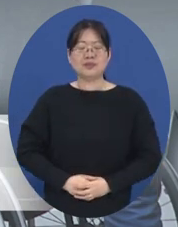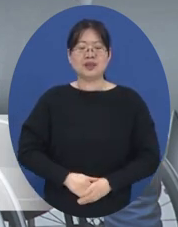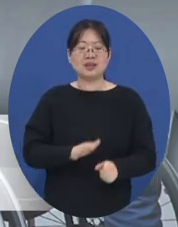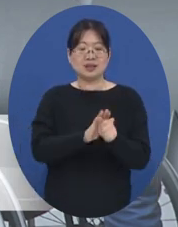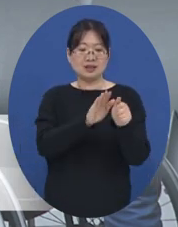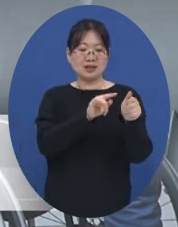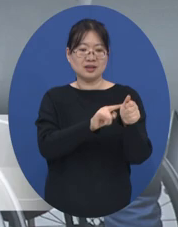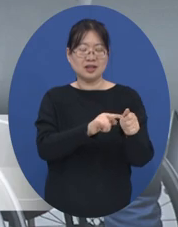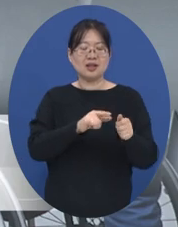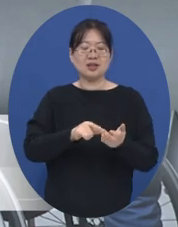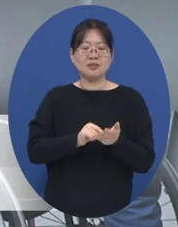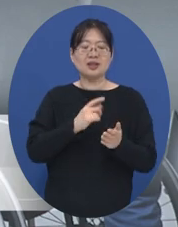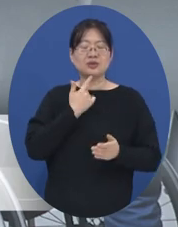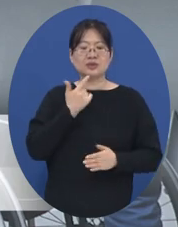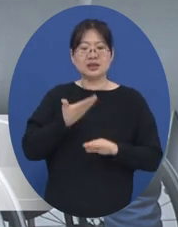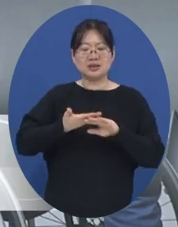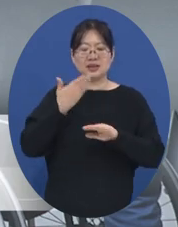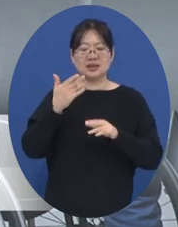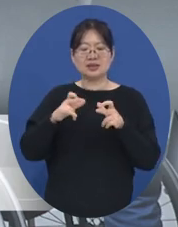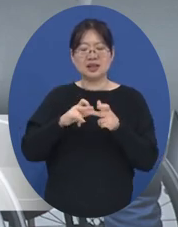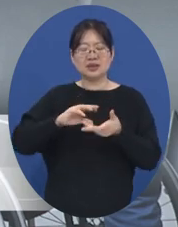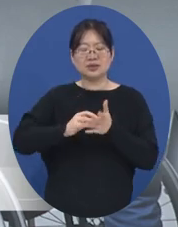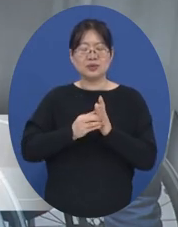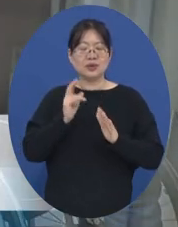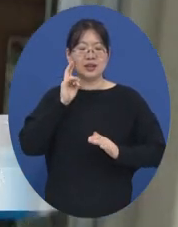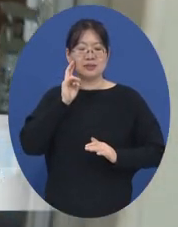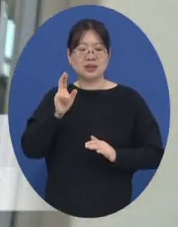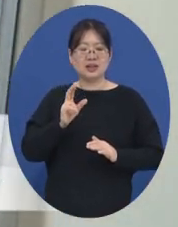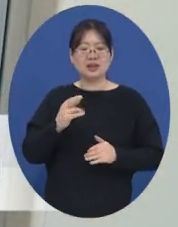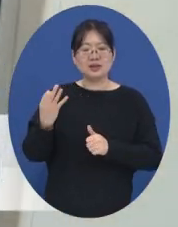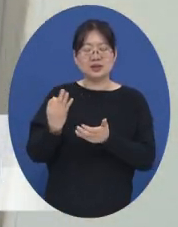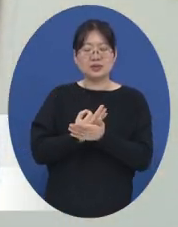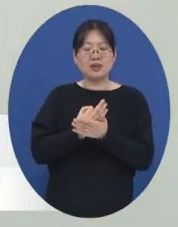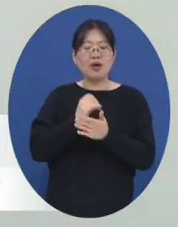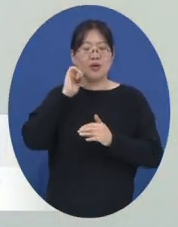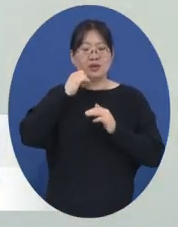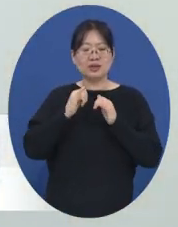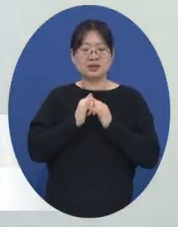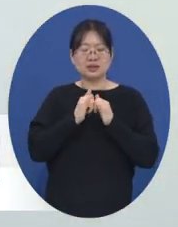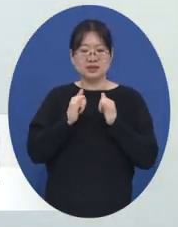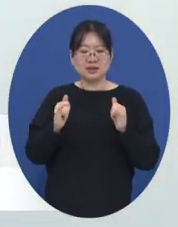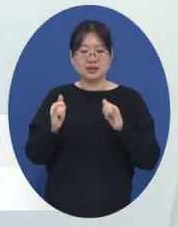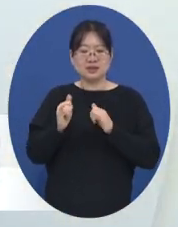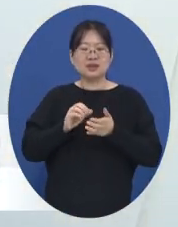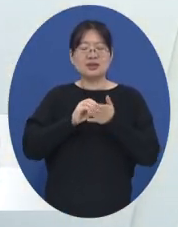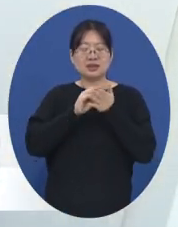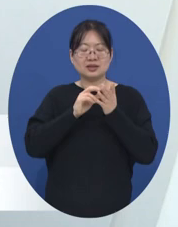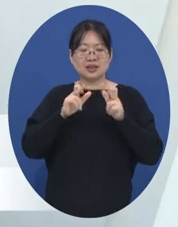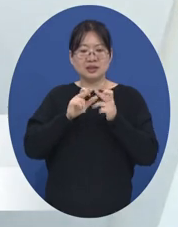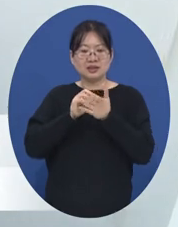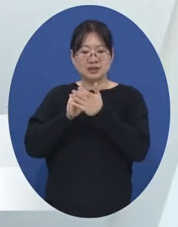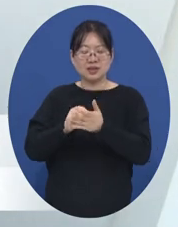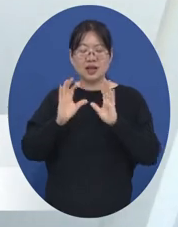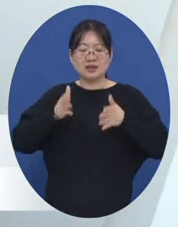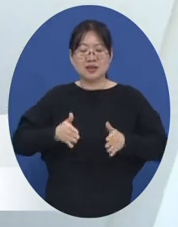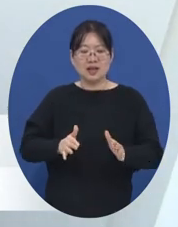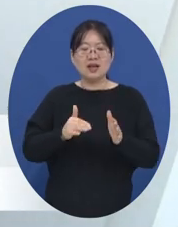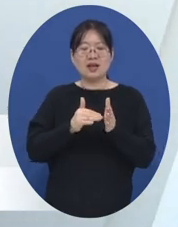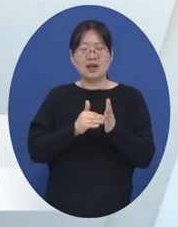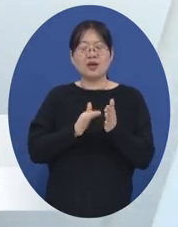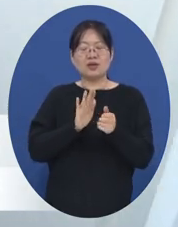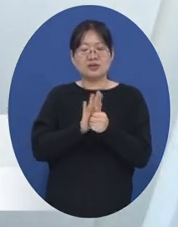지원 대상은 만 6세 이상 의 장애 정도가 심한 저소득 등록 장애인과 출산 준비나 산후조리 지원이 필요한